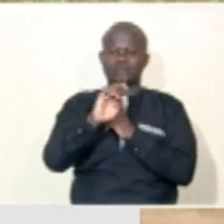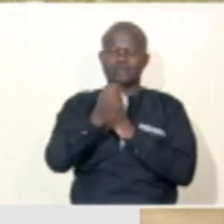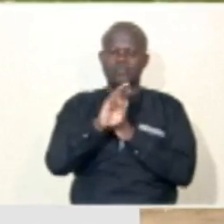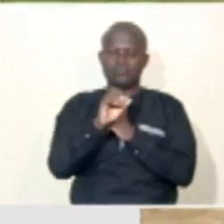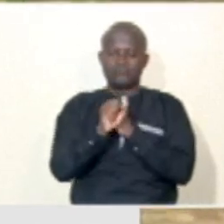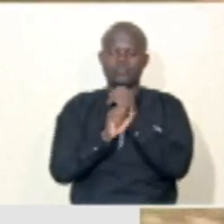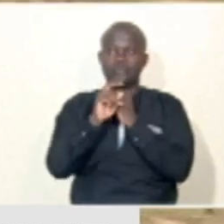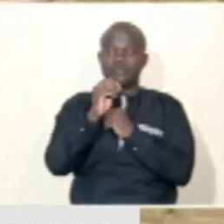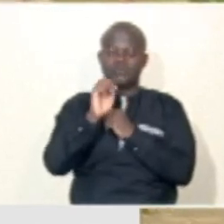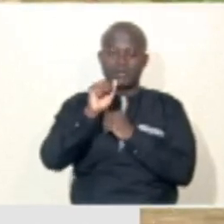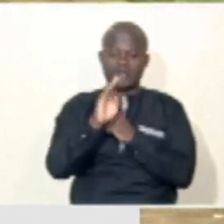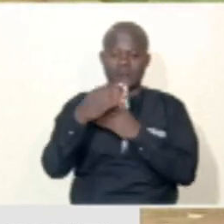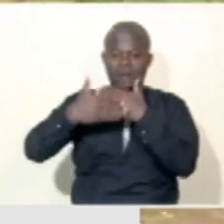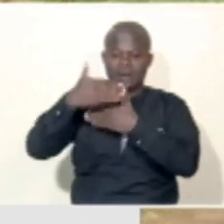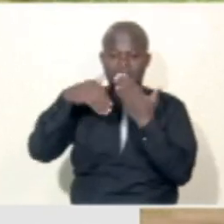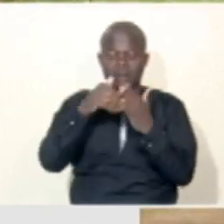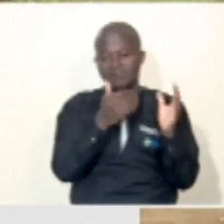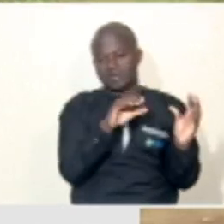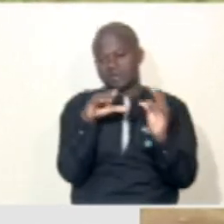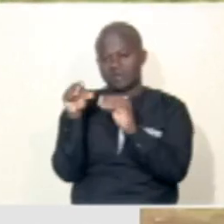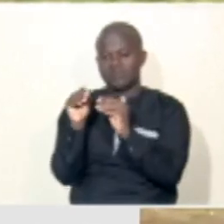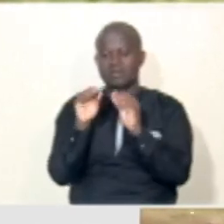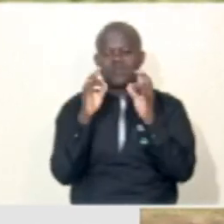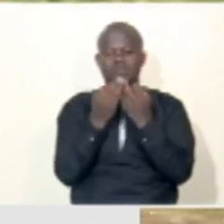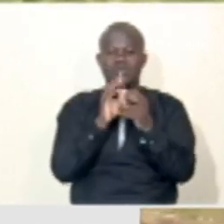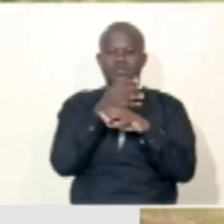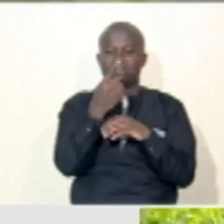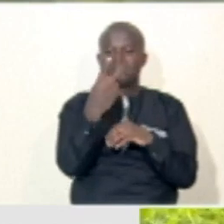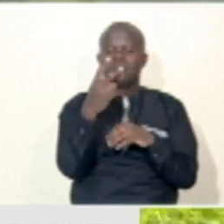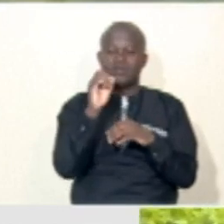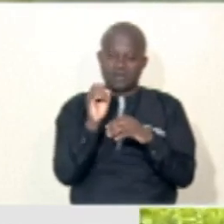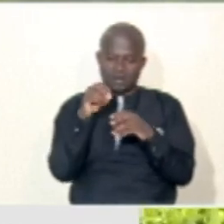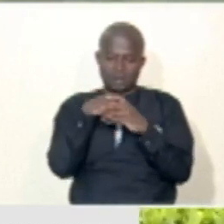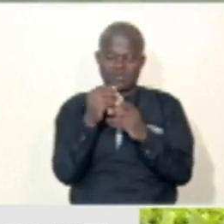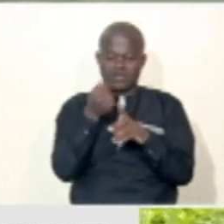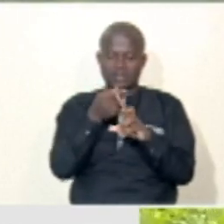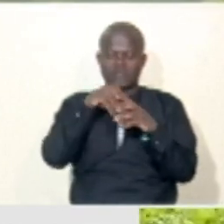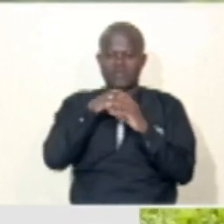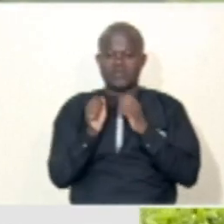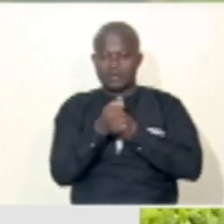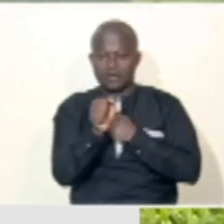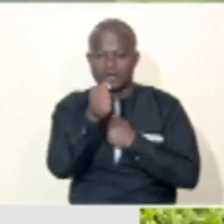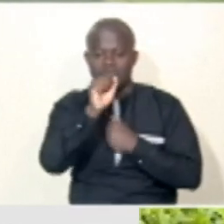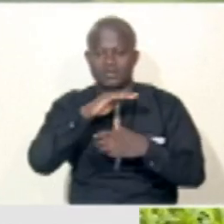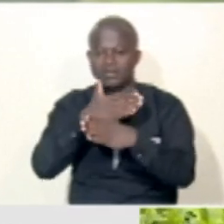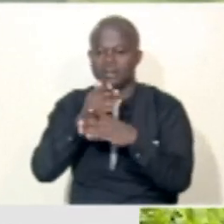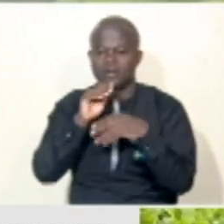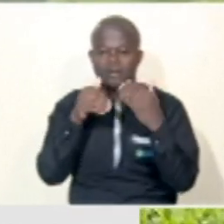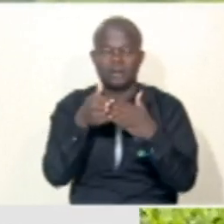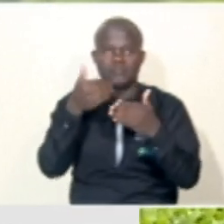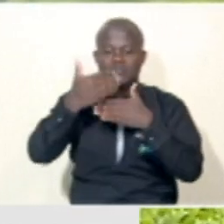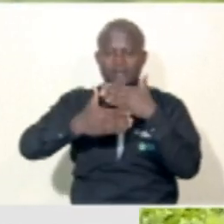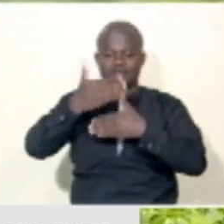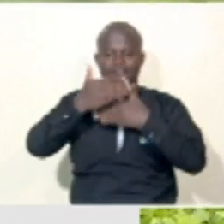Nyamagabe mu mbago za pariki ya Nyungwe hamaze kwimurwa imiryango isaga 120 amafaranga yavuye mu bukerarugendo yasaranganyijwe abaturiye